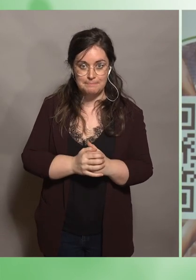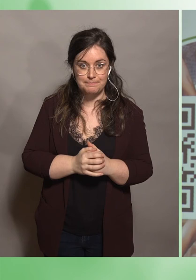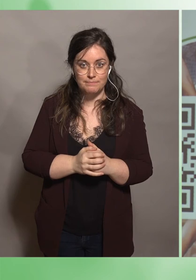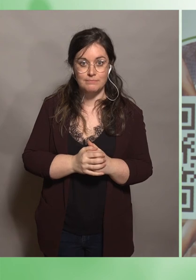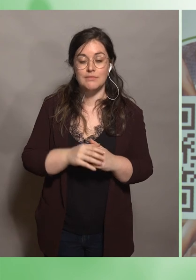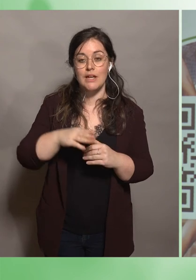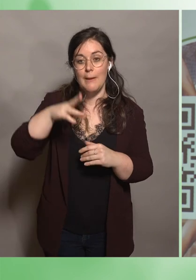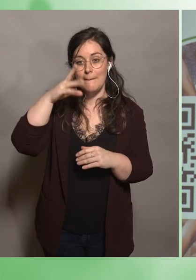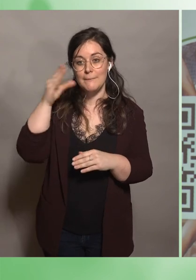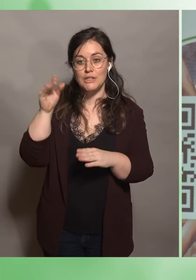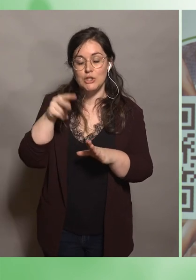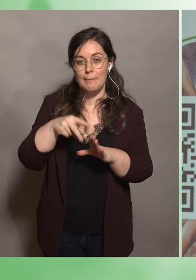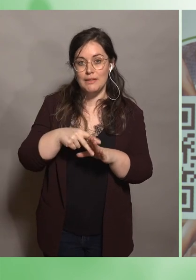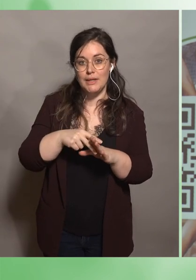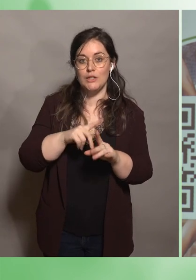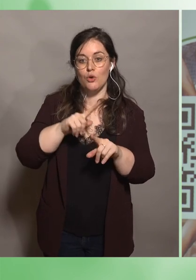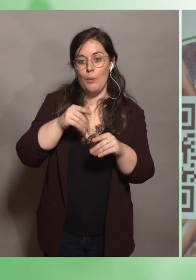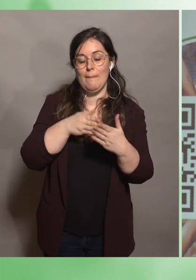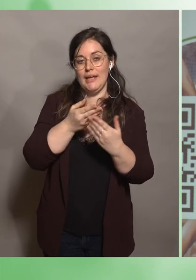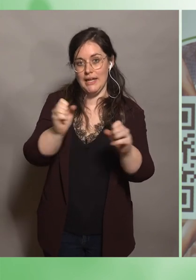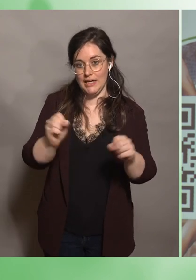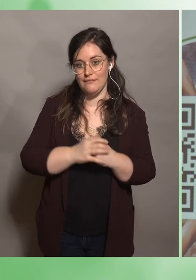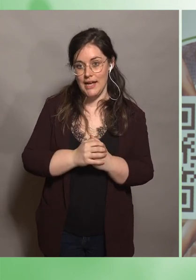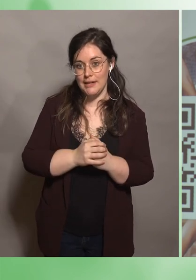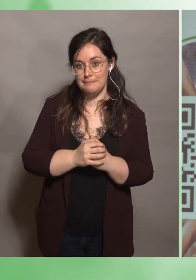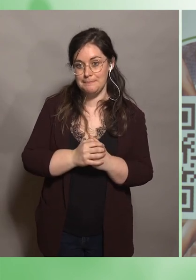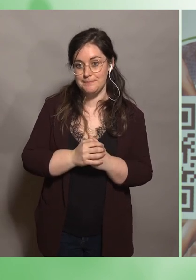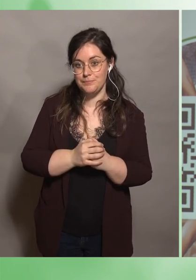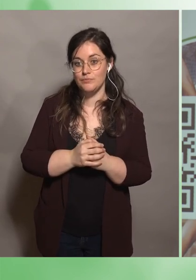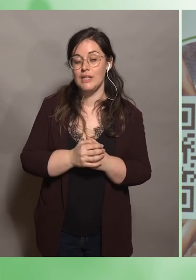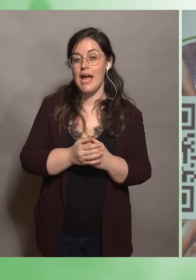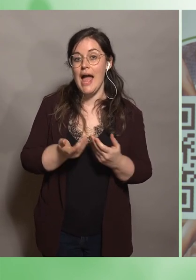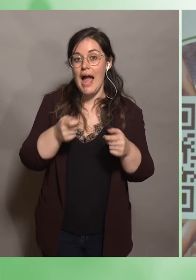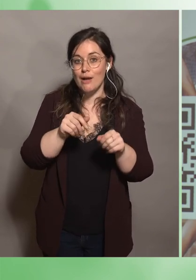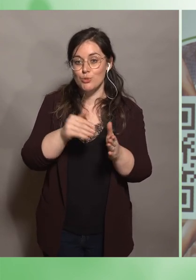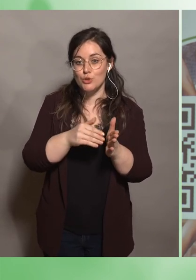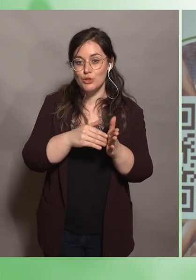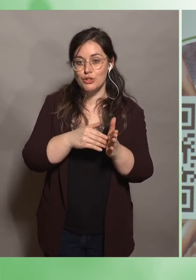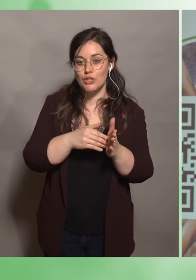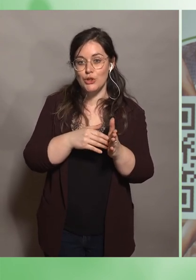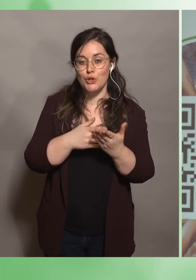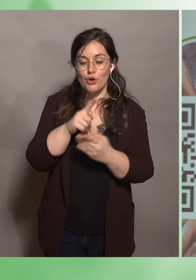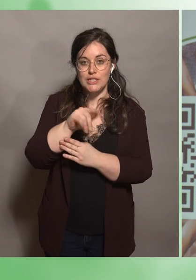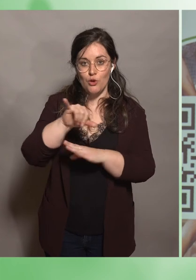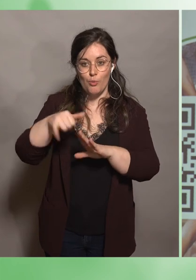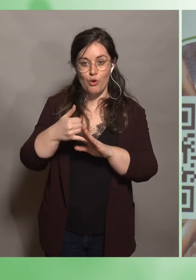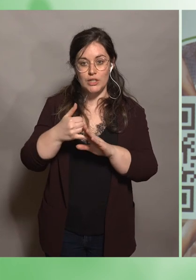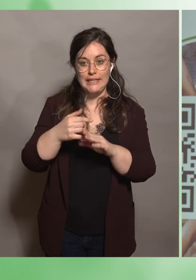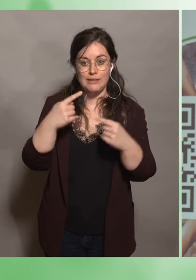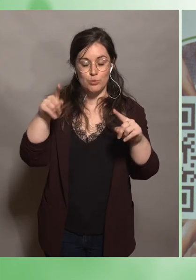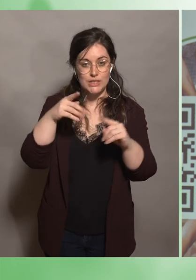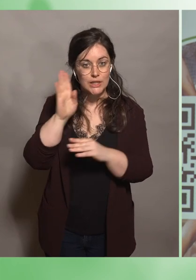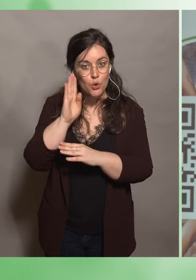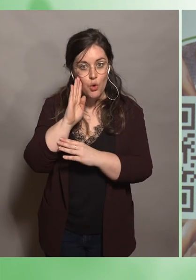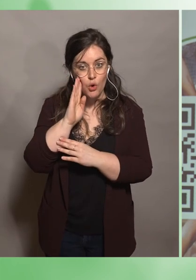Behinderungen, das ist das große Ziel. Wir hören jetzt zum Abschluss noch die Zero Project Hymne, mir zieht jetzt schon die Gänsehaut auf. Die ist von